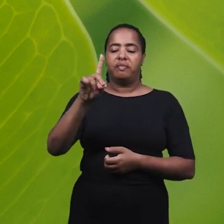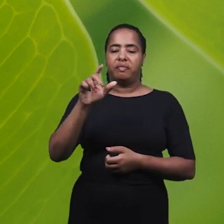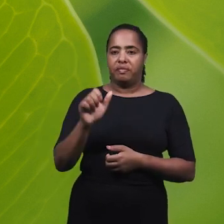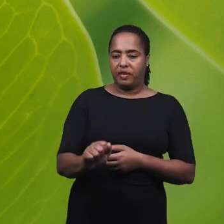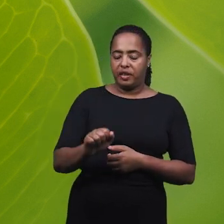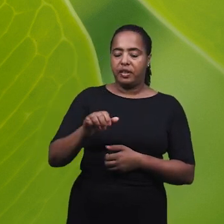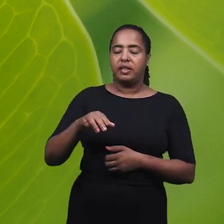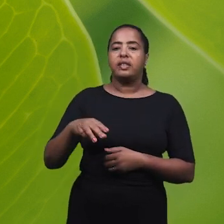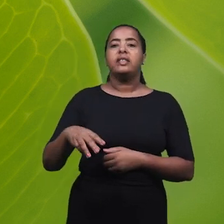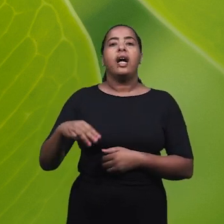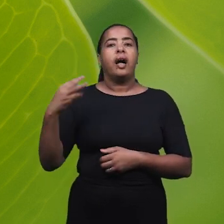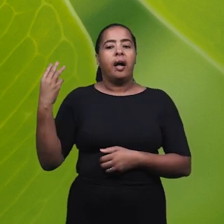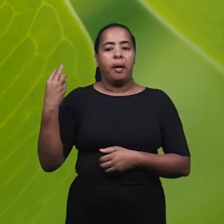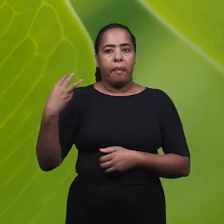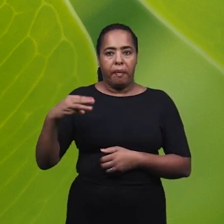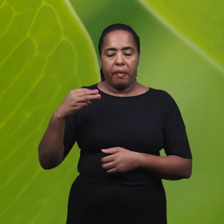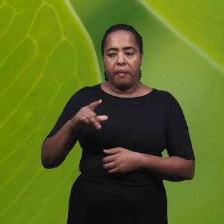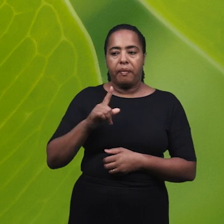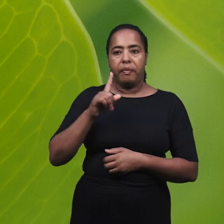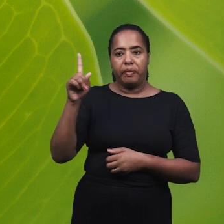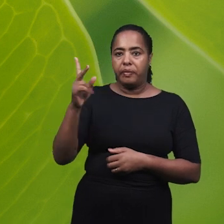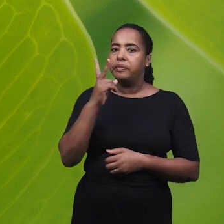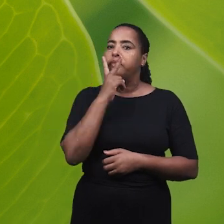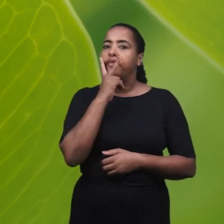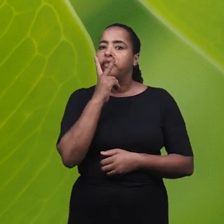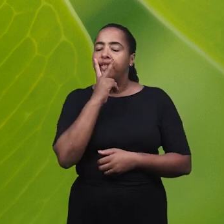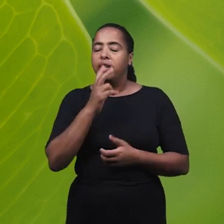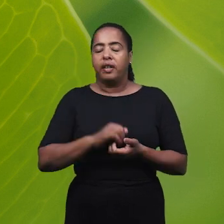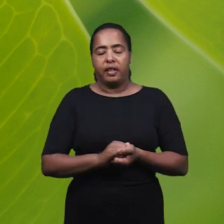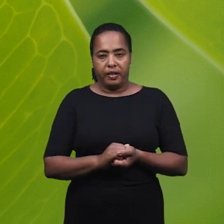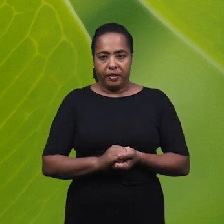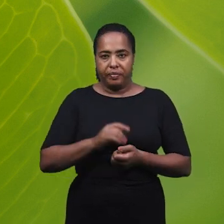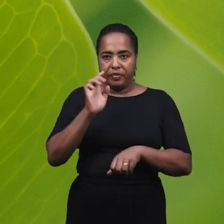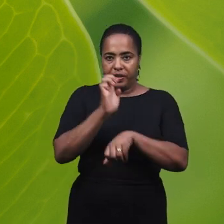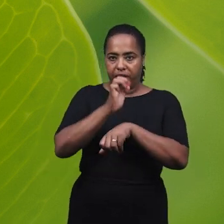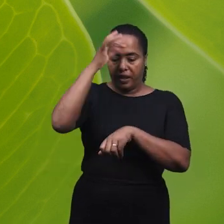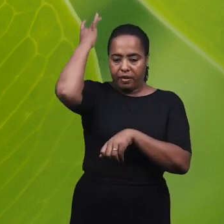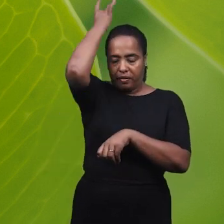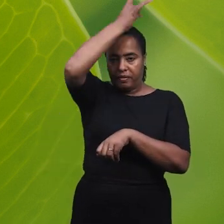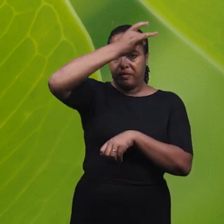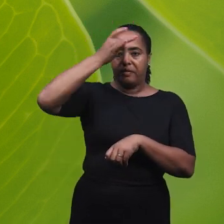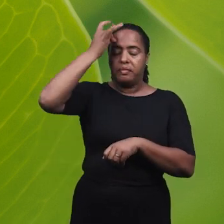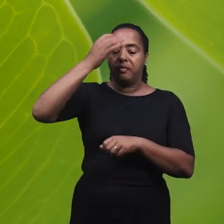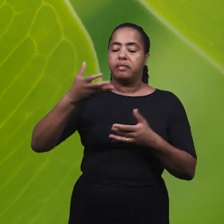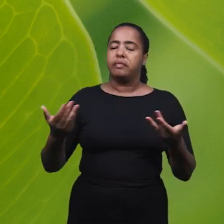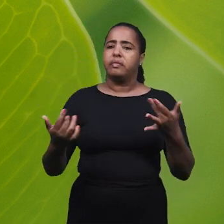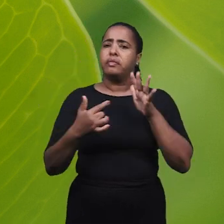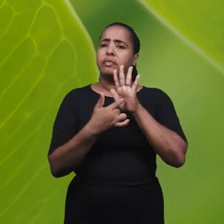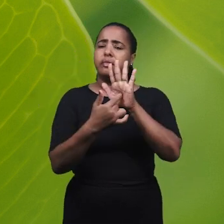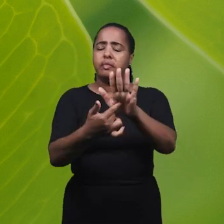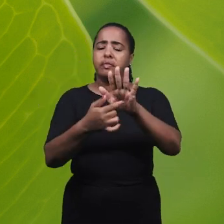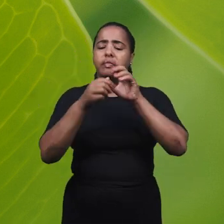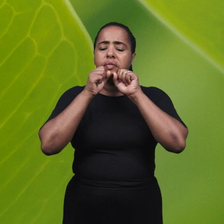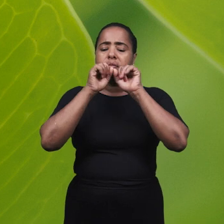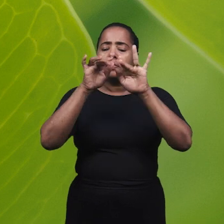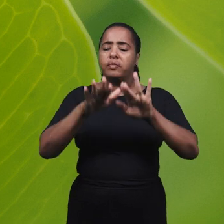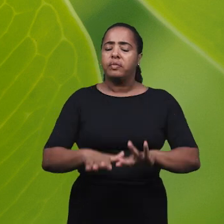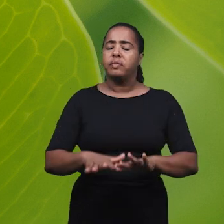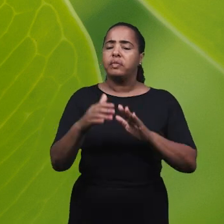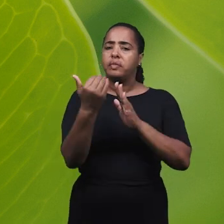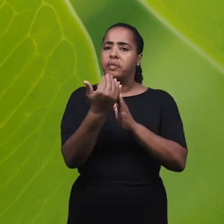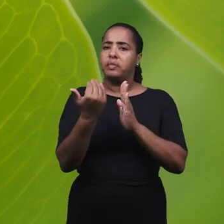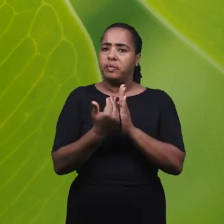de l'église de Maroípe, dans la ville de Vitória, dans l'état do Espírito Santo. J'aimerais parler sur la grande